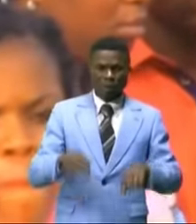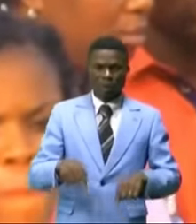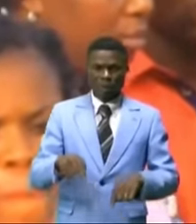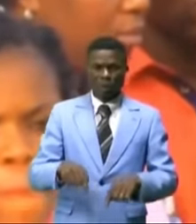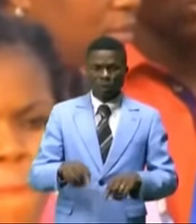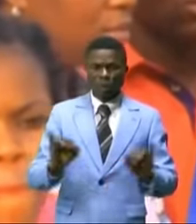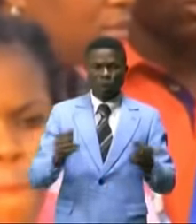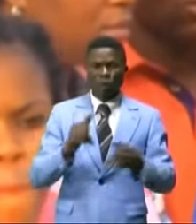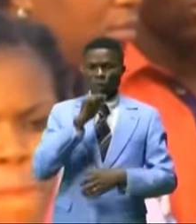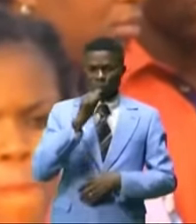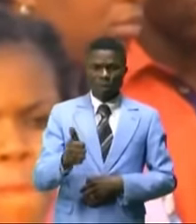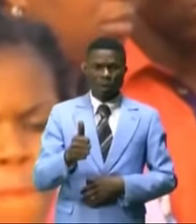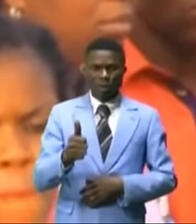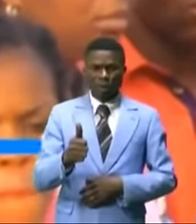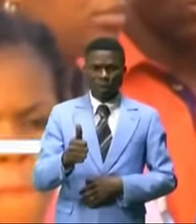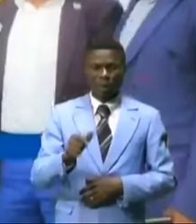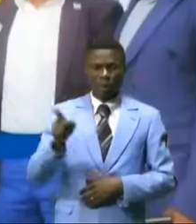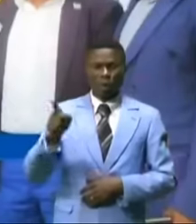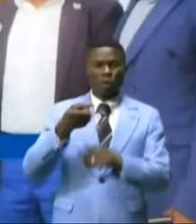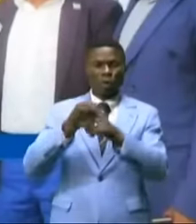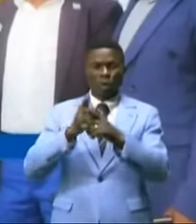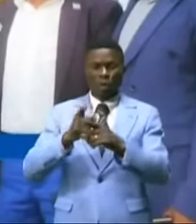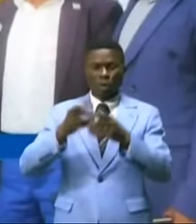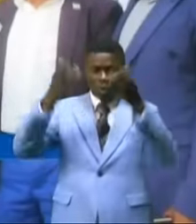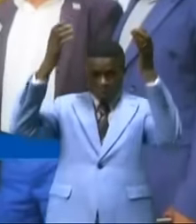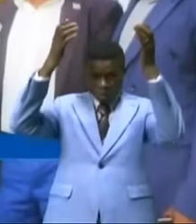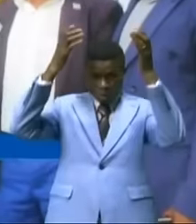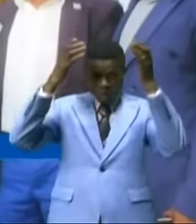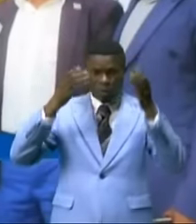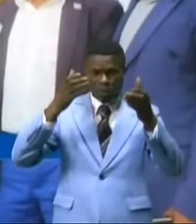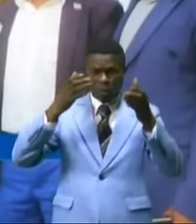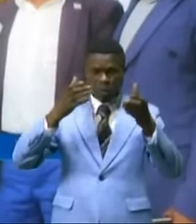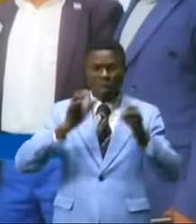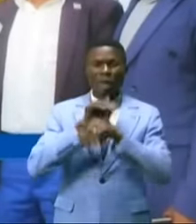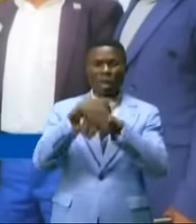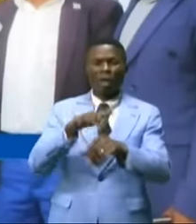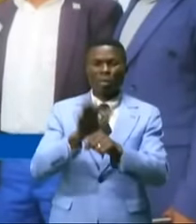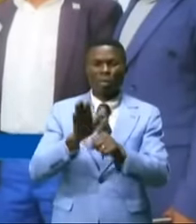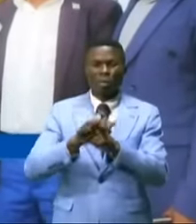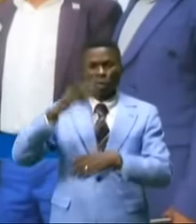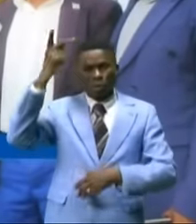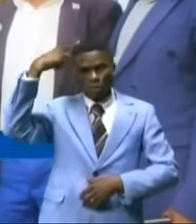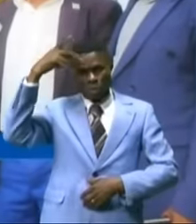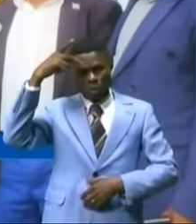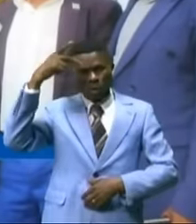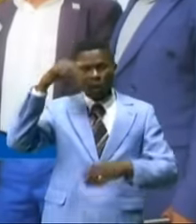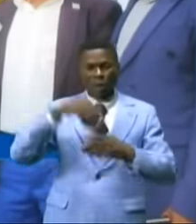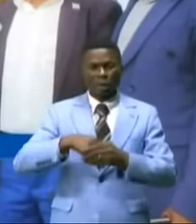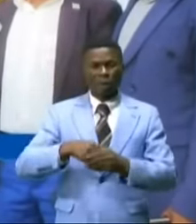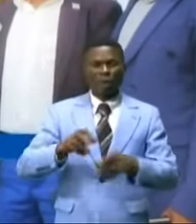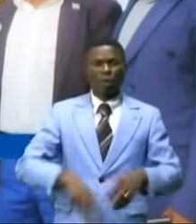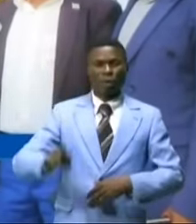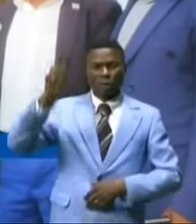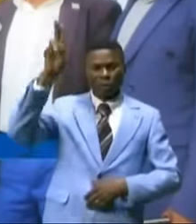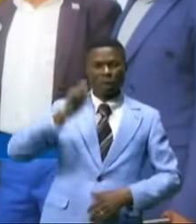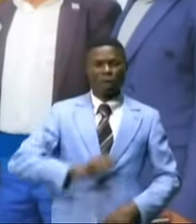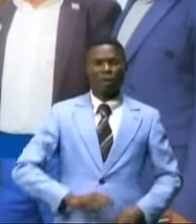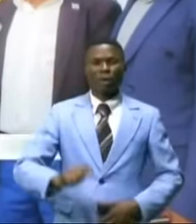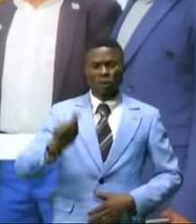hasardé. Il est le fruit du couronnement d'une longue participation politique au sein de l'UDPS